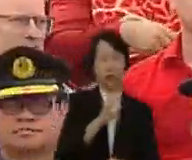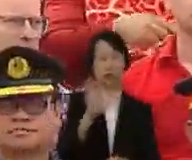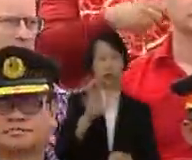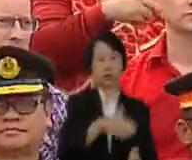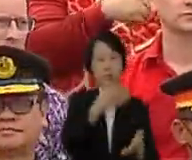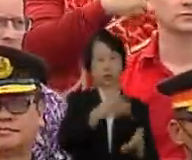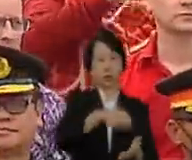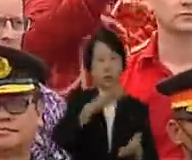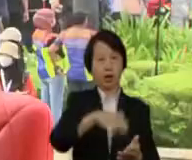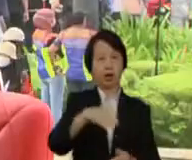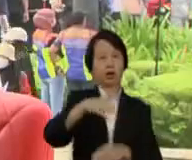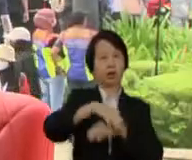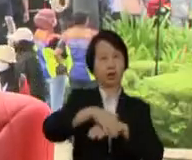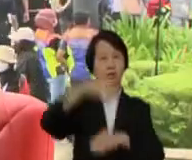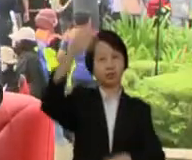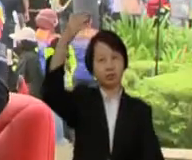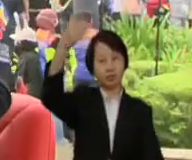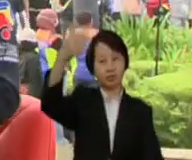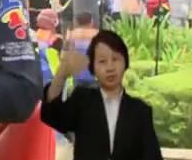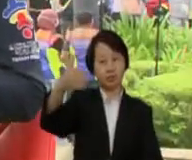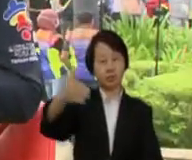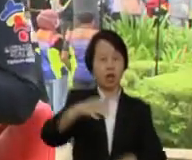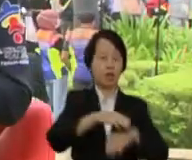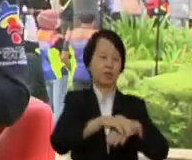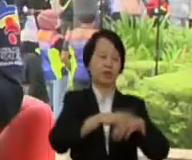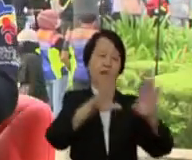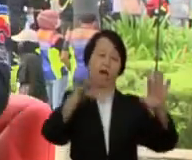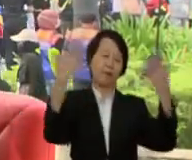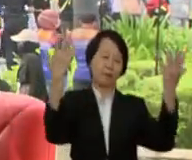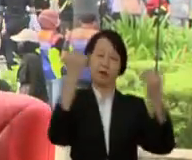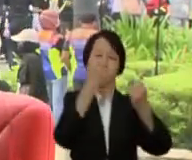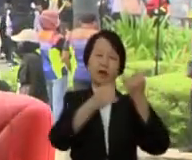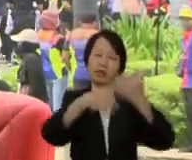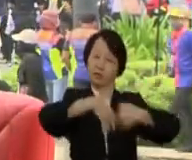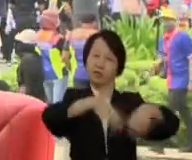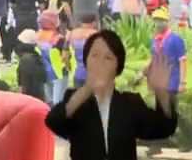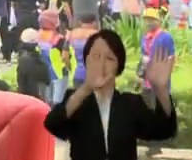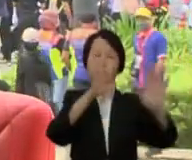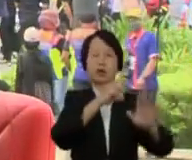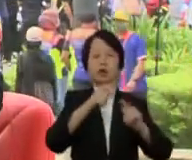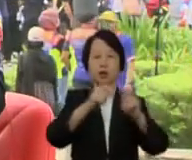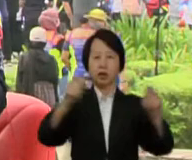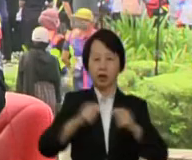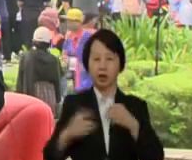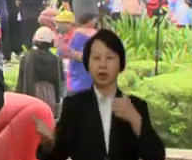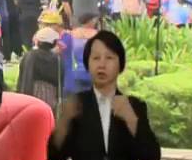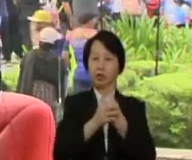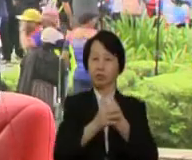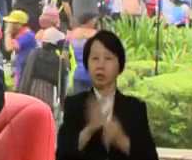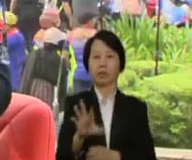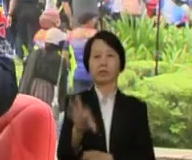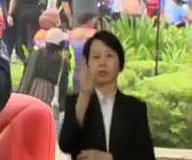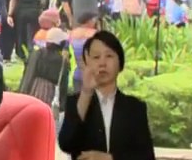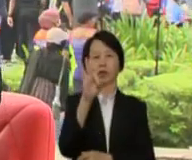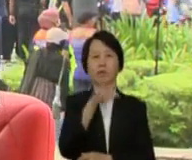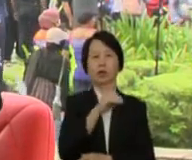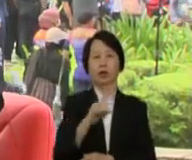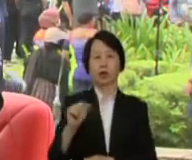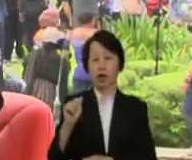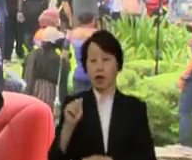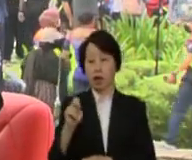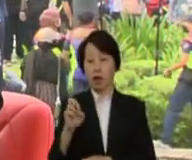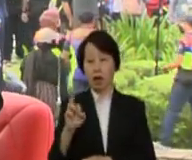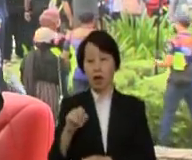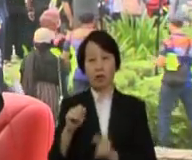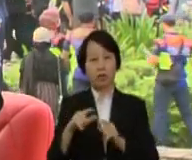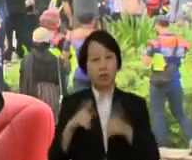terakhir sebagai tanda berakhirnya pentadbiran British di tanah Melayu. Dan lokasi ini kembali dipilih dan aura yang sangat